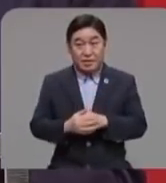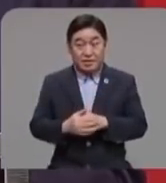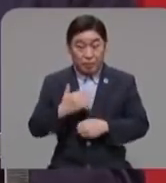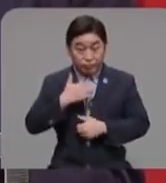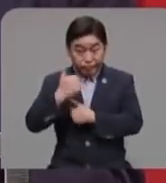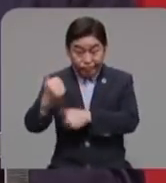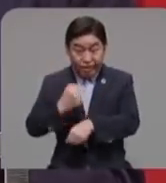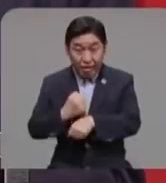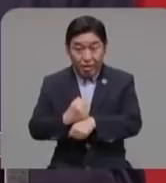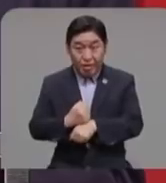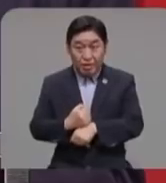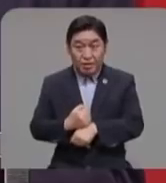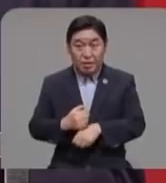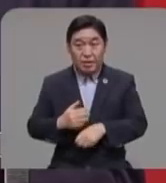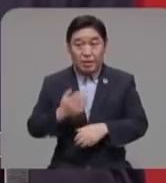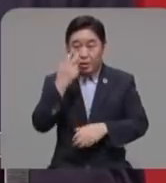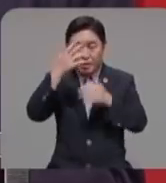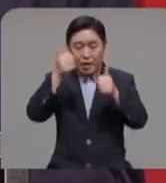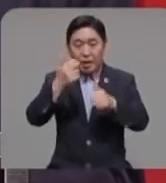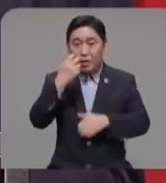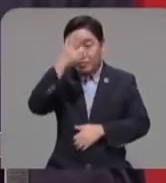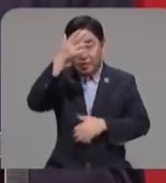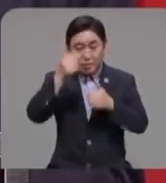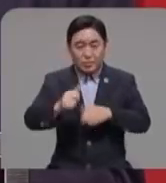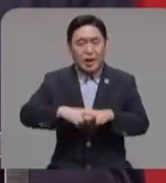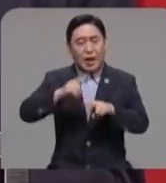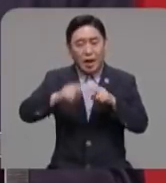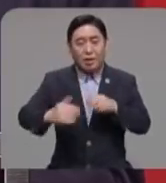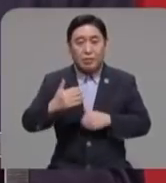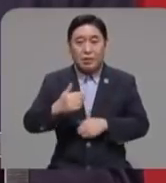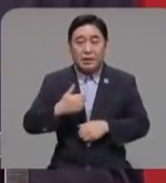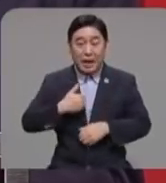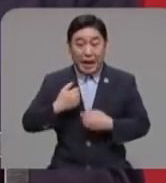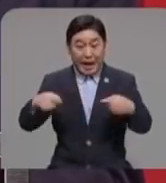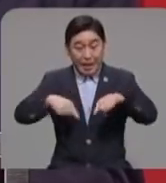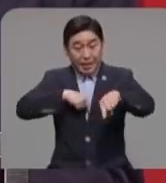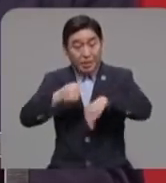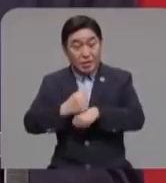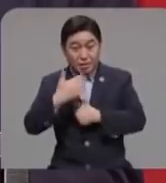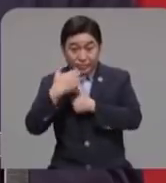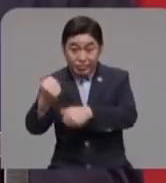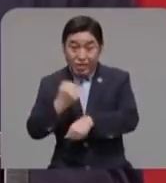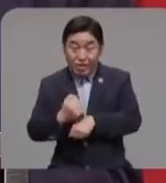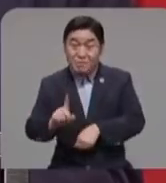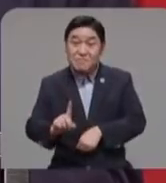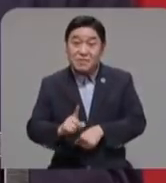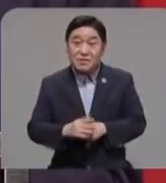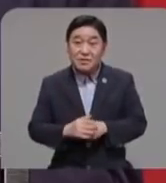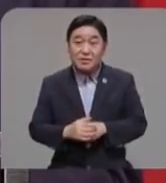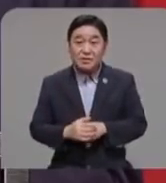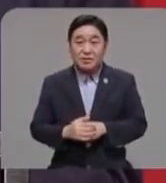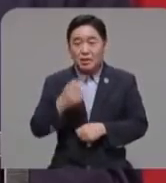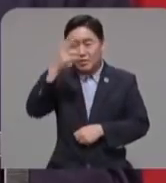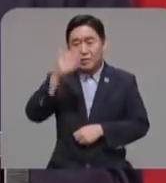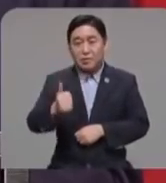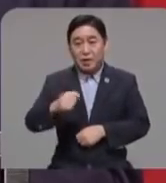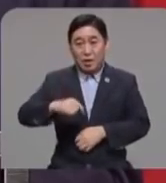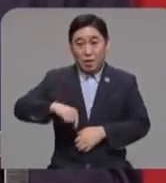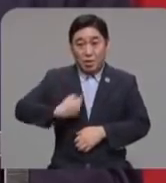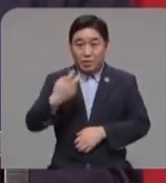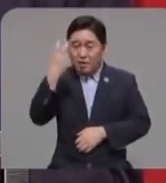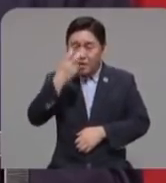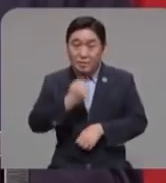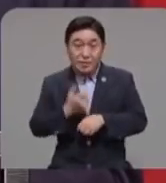하셨지 않습니까? 이제 아니. 그만하고 정치를 같이 하자고. 아니 그렇게 말씀하시면 안 되죠. 아니 검찰총장